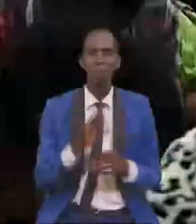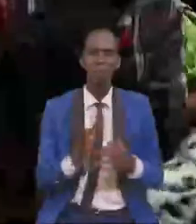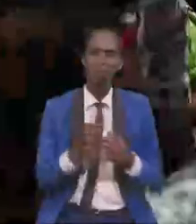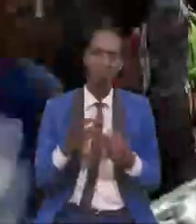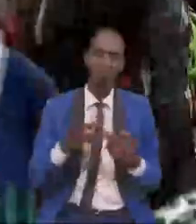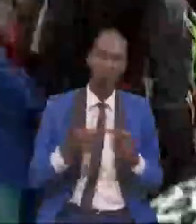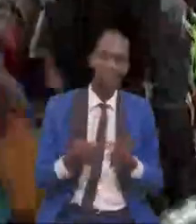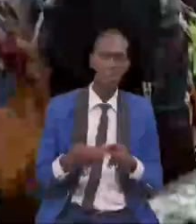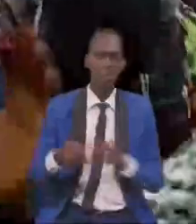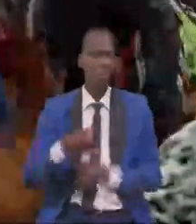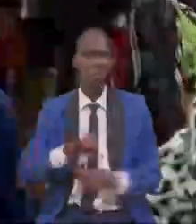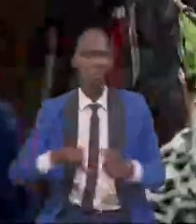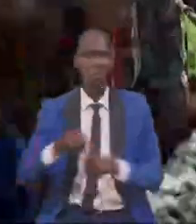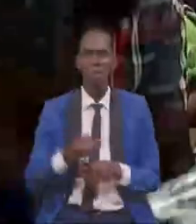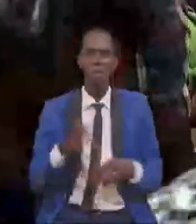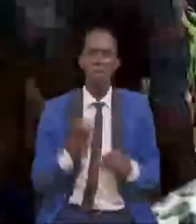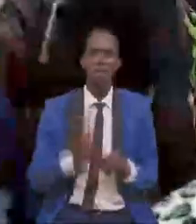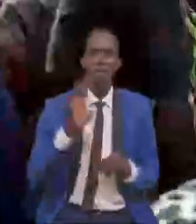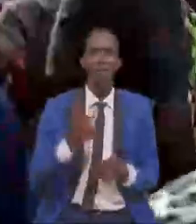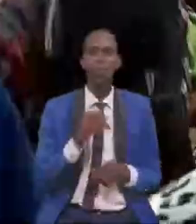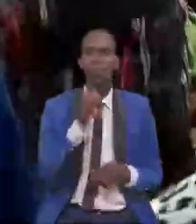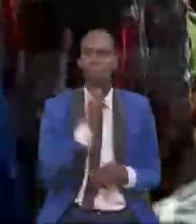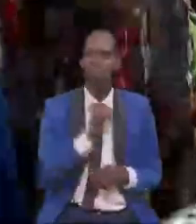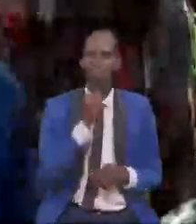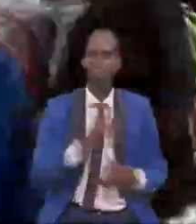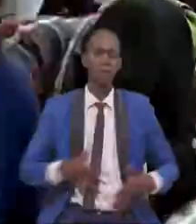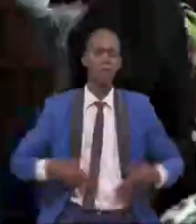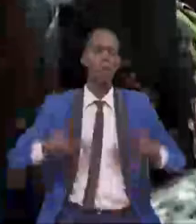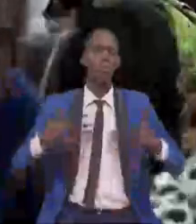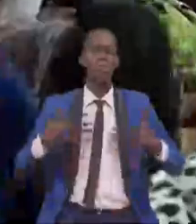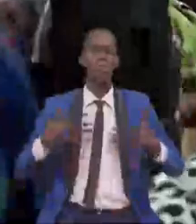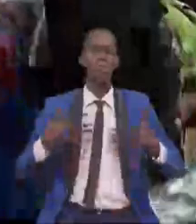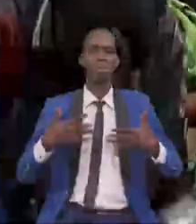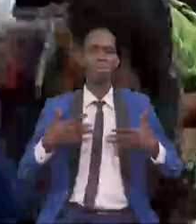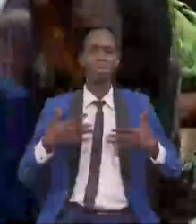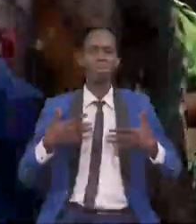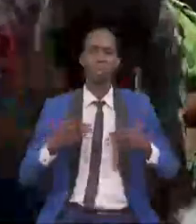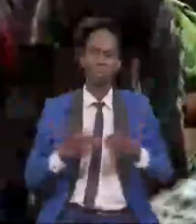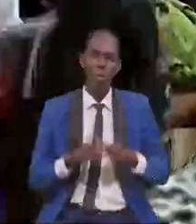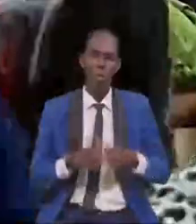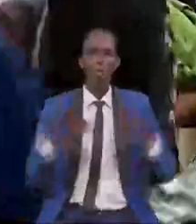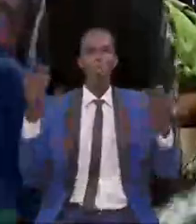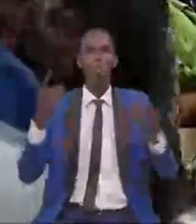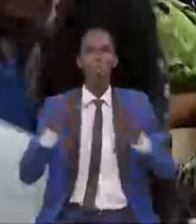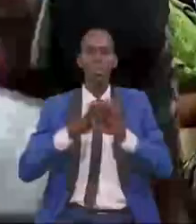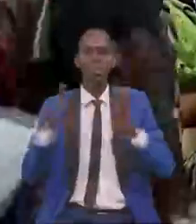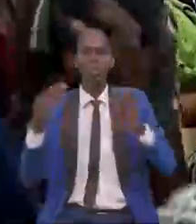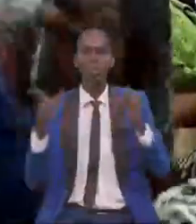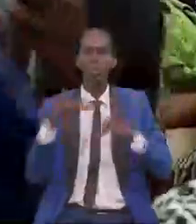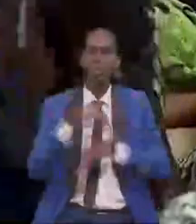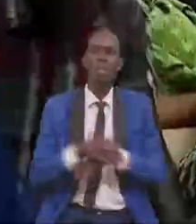dans votre relation, dans votre vie privée, ouvrez la porte ce